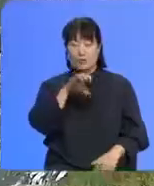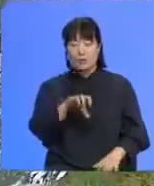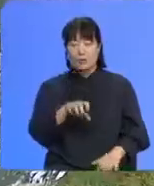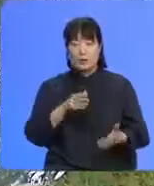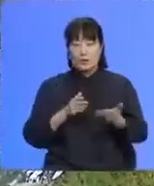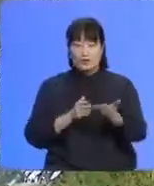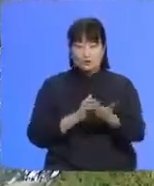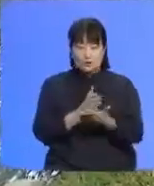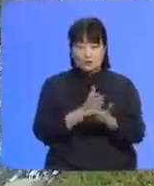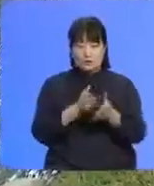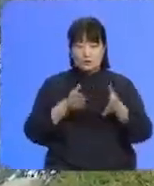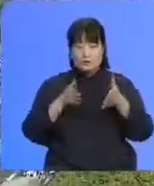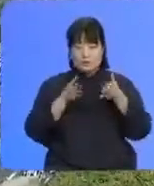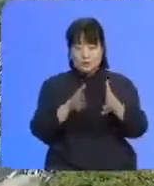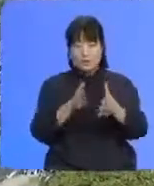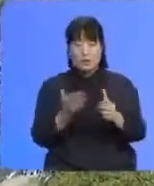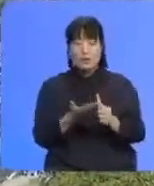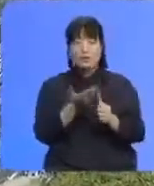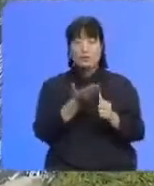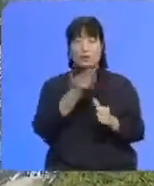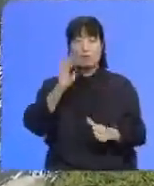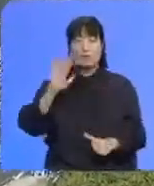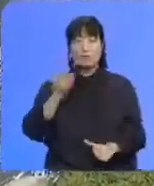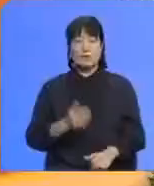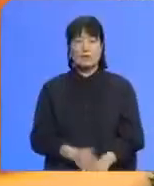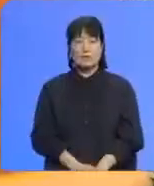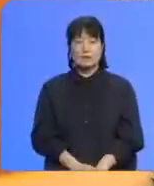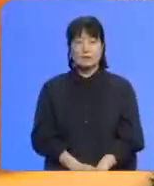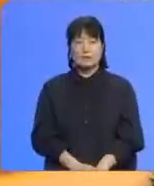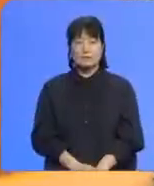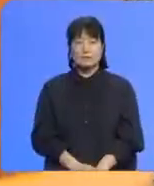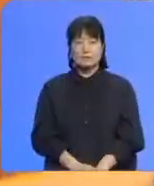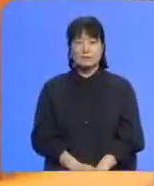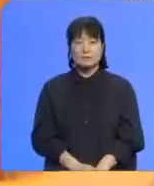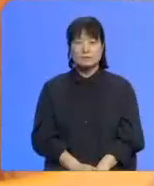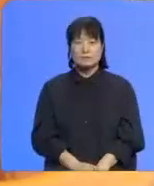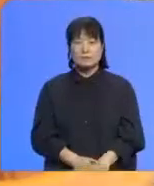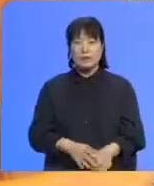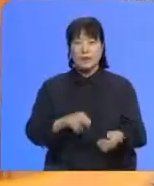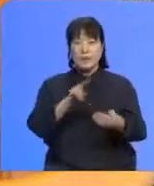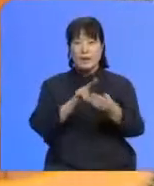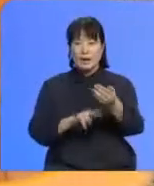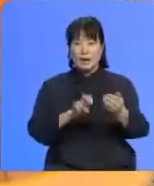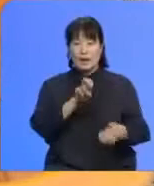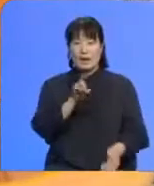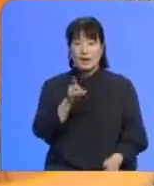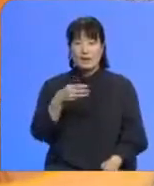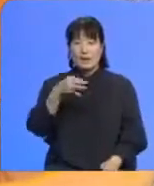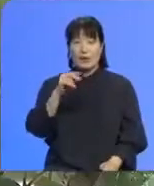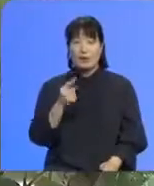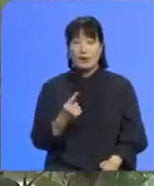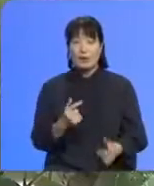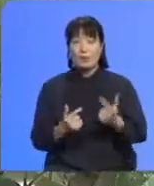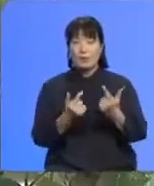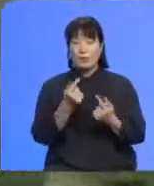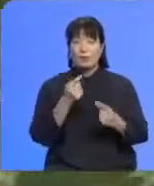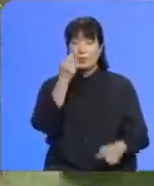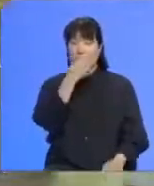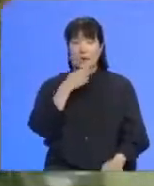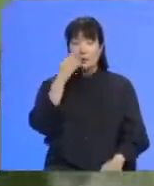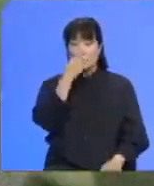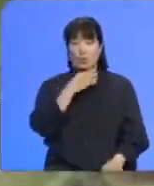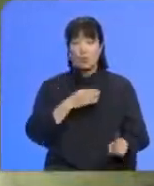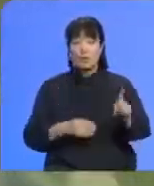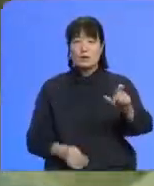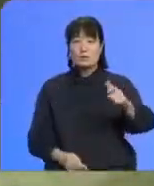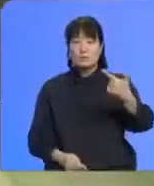전략작물로 지정하고 집중적으로 육성해왔습니다. 특히 출하 기준을 멜론보다 단맛이 더한 당도 16프릭스